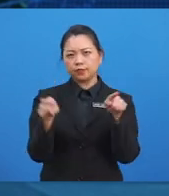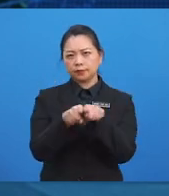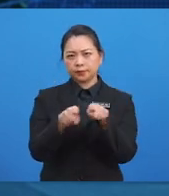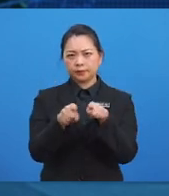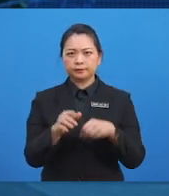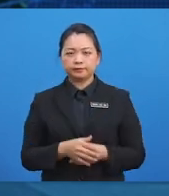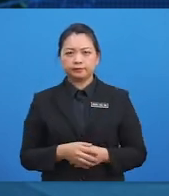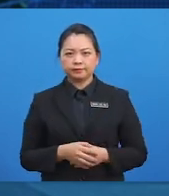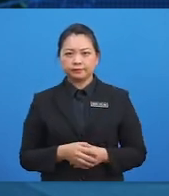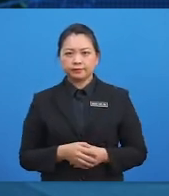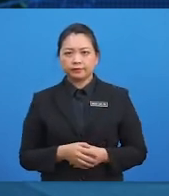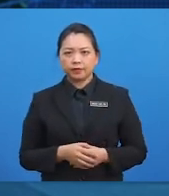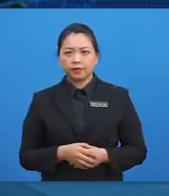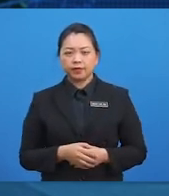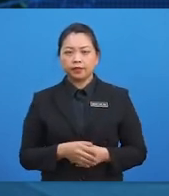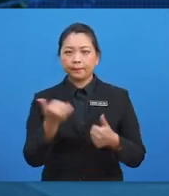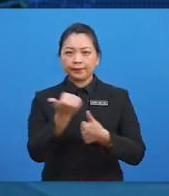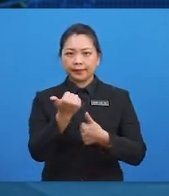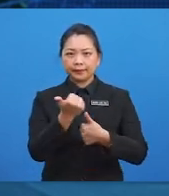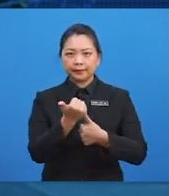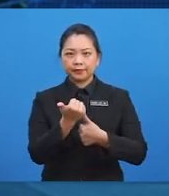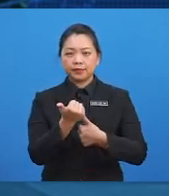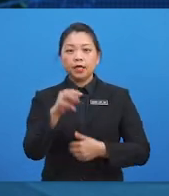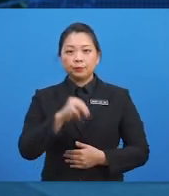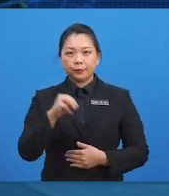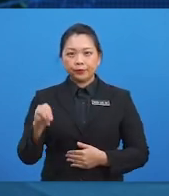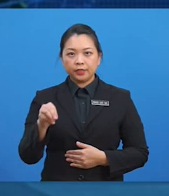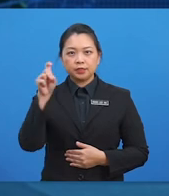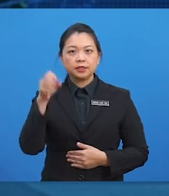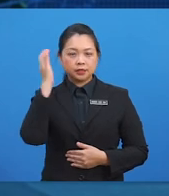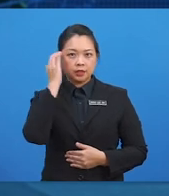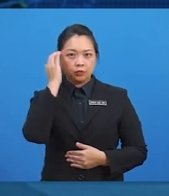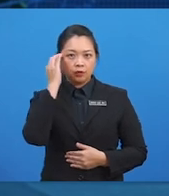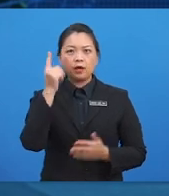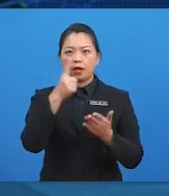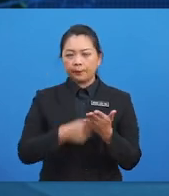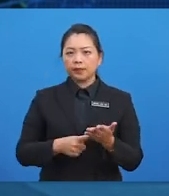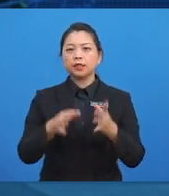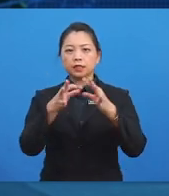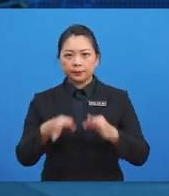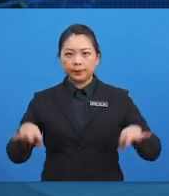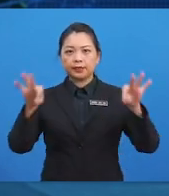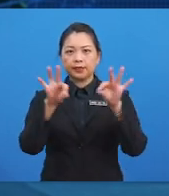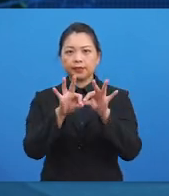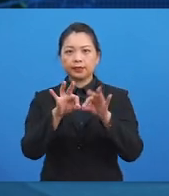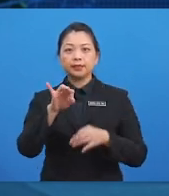bersama-sama. Yang pertama, murid-murid kena tahu apakah kepentingan harta